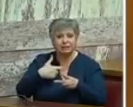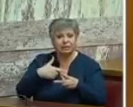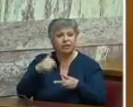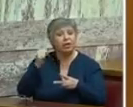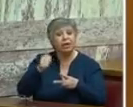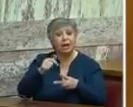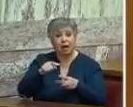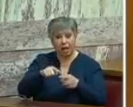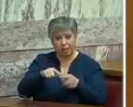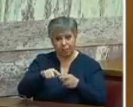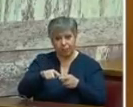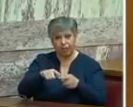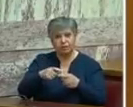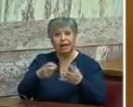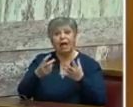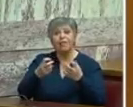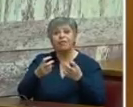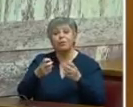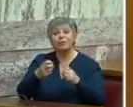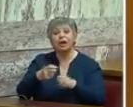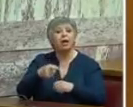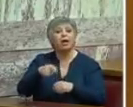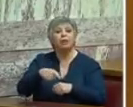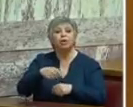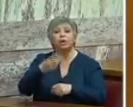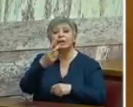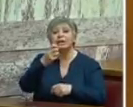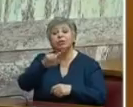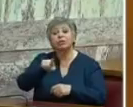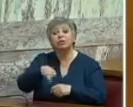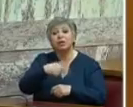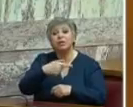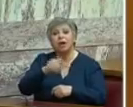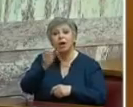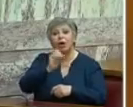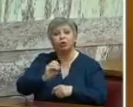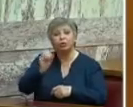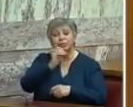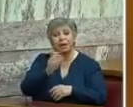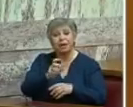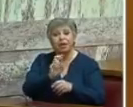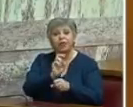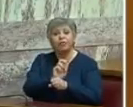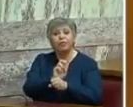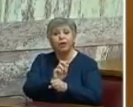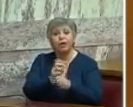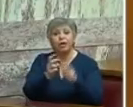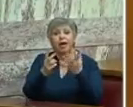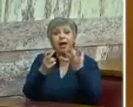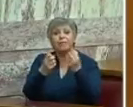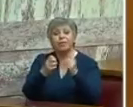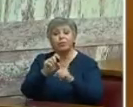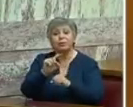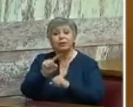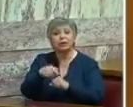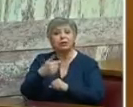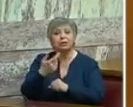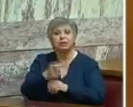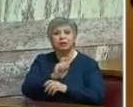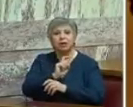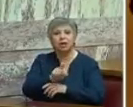Προσέξτε, 29 Δεκάτου, ο κύριος Σταϊκούρας αφήνει με 79 εκατομμύρια ευρώ μόνο τη Γενική